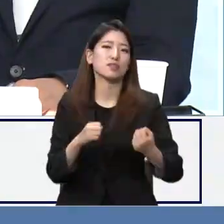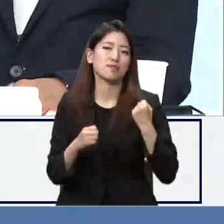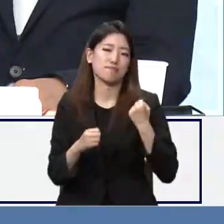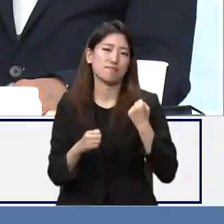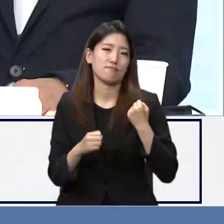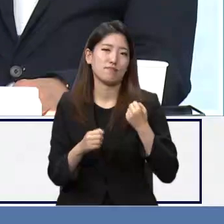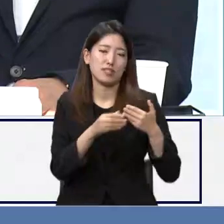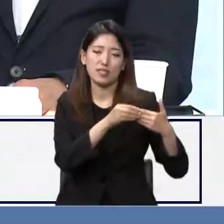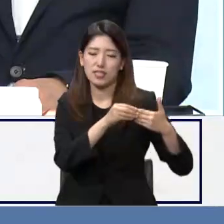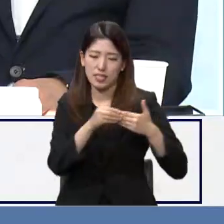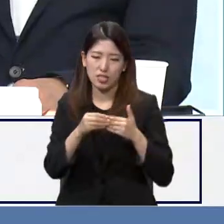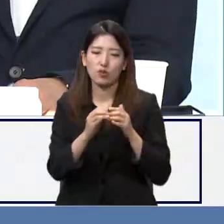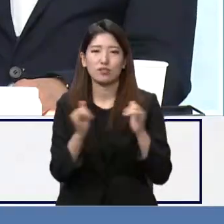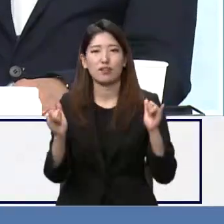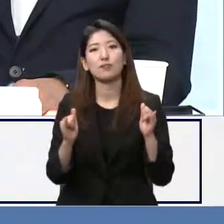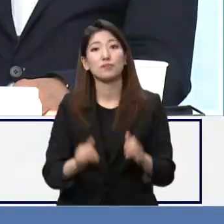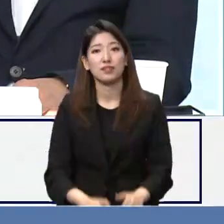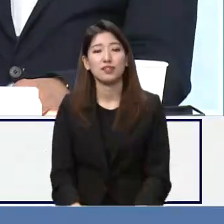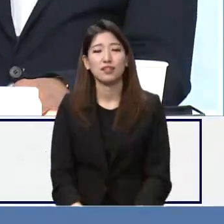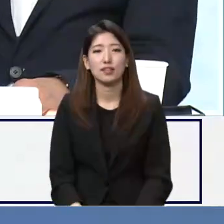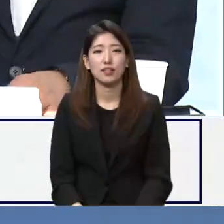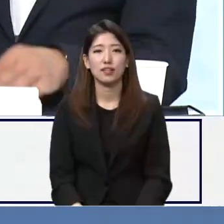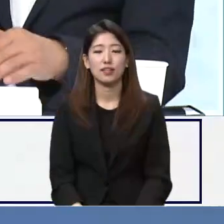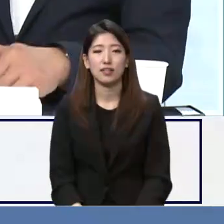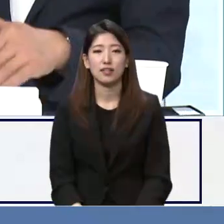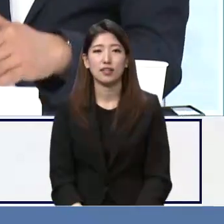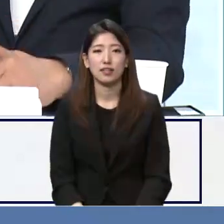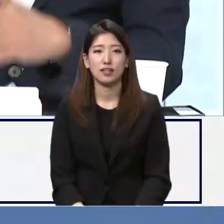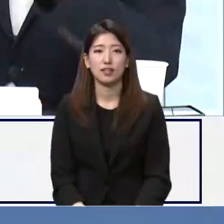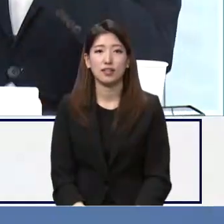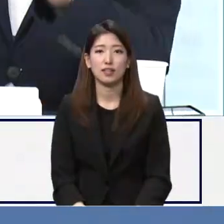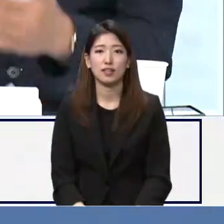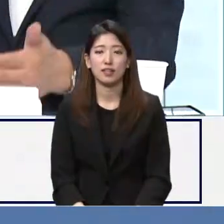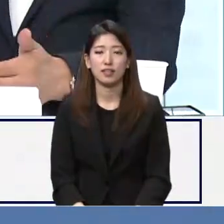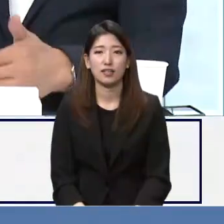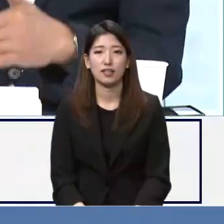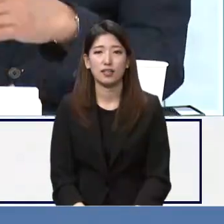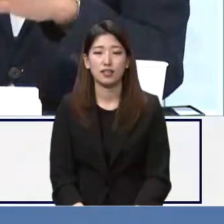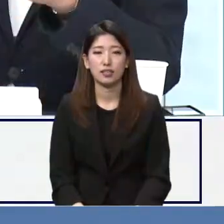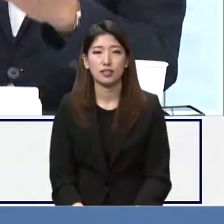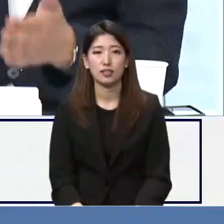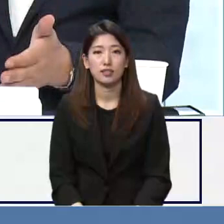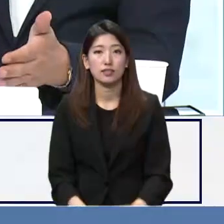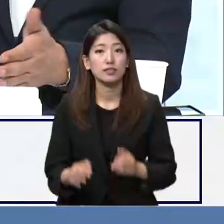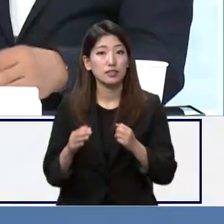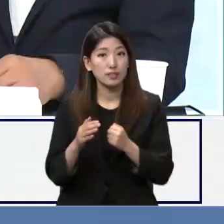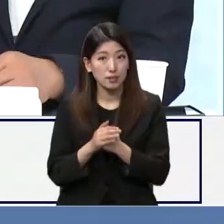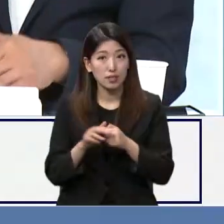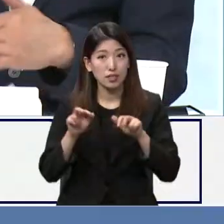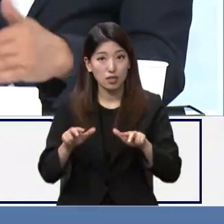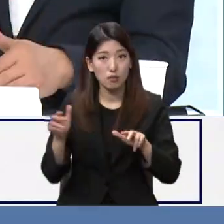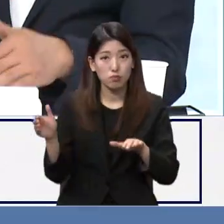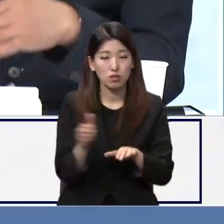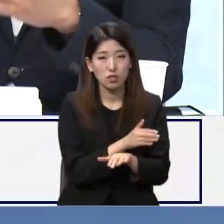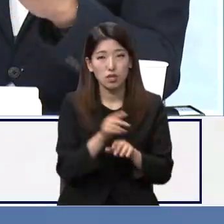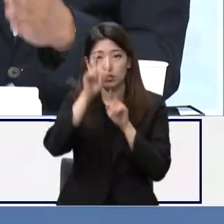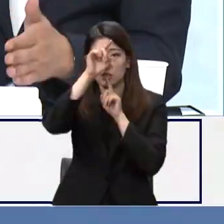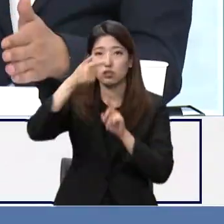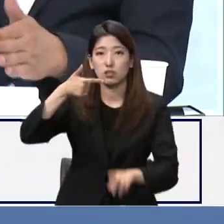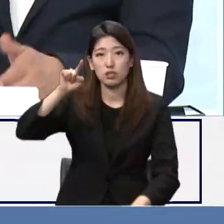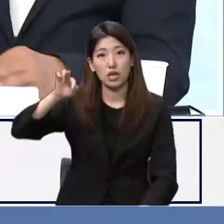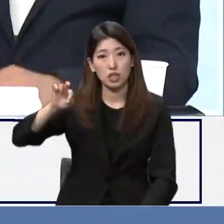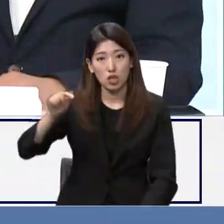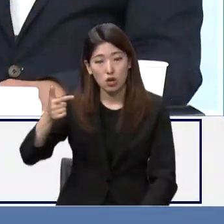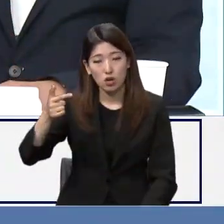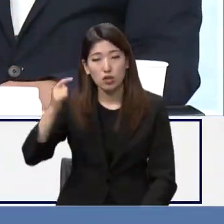지금 하시는 내용들이나 정책이 과연 그거 부합되느냐 안 되느냐 우리 민주당이 그거에